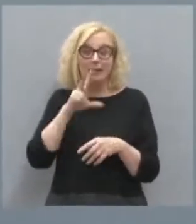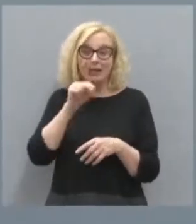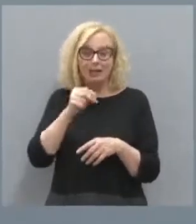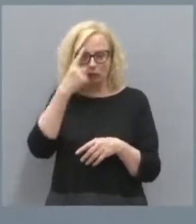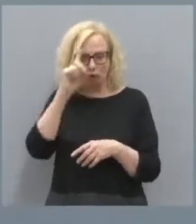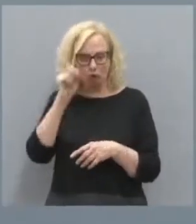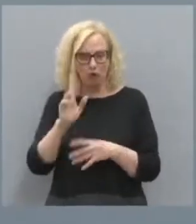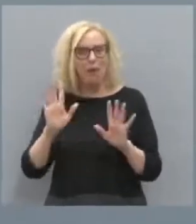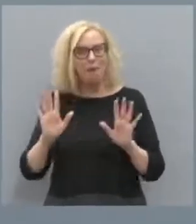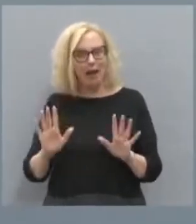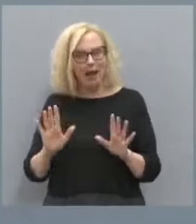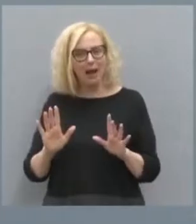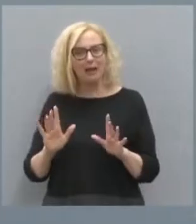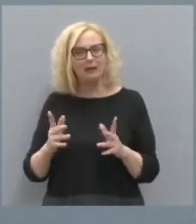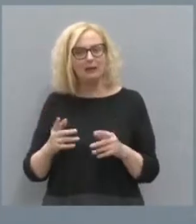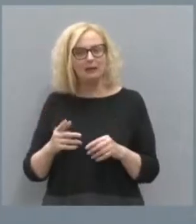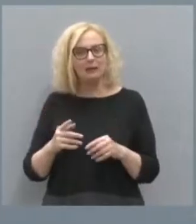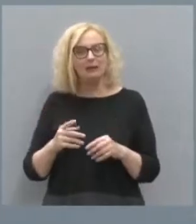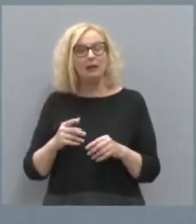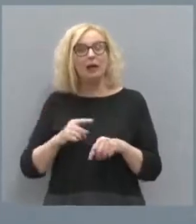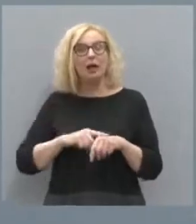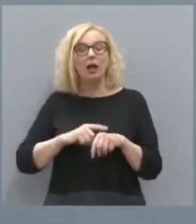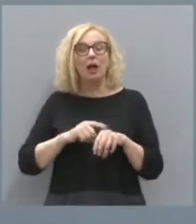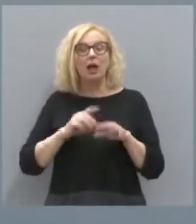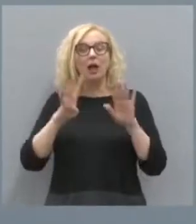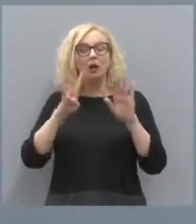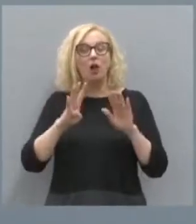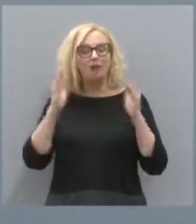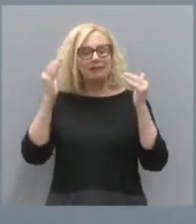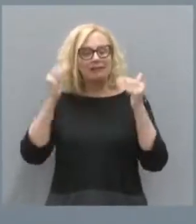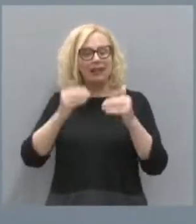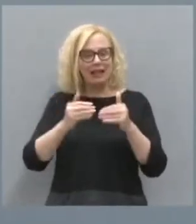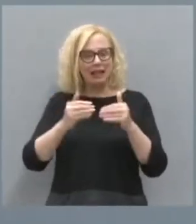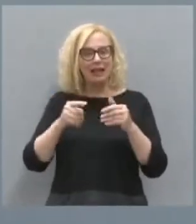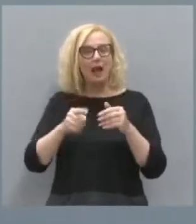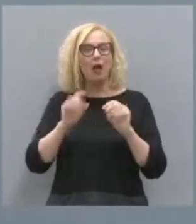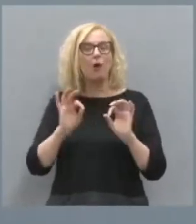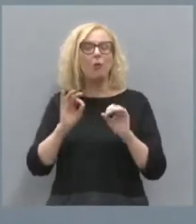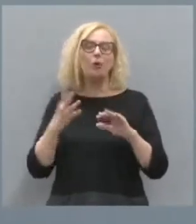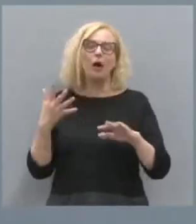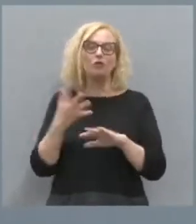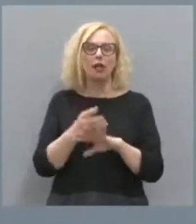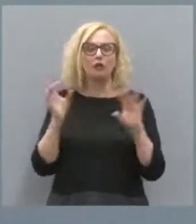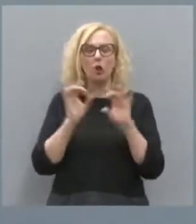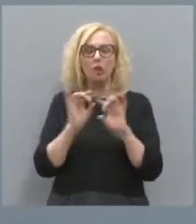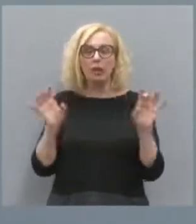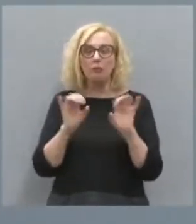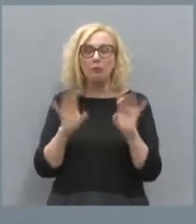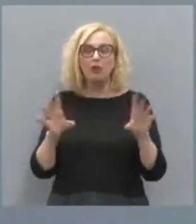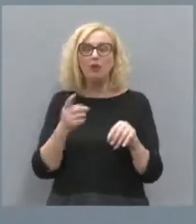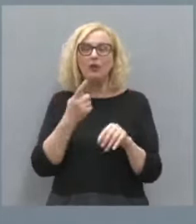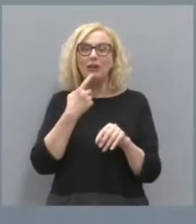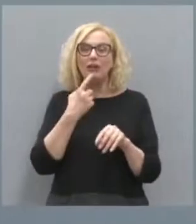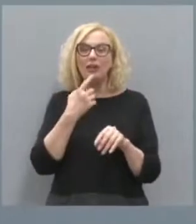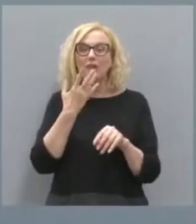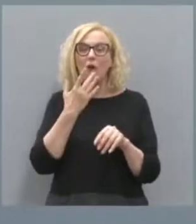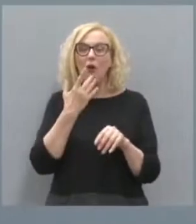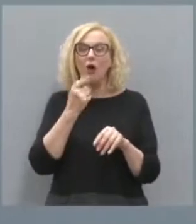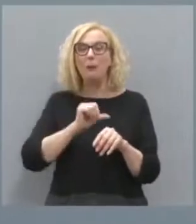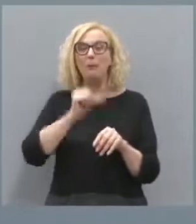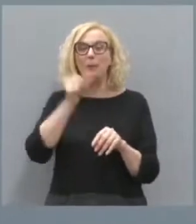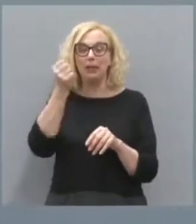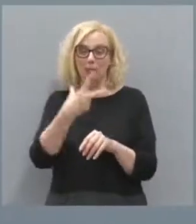dopo le 21 di sera dare un accesso libero a chi deve fare le le prime drosi proprio perché